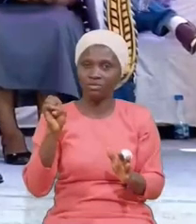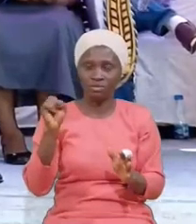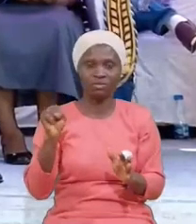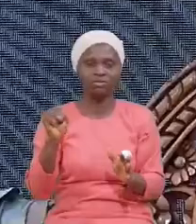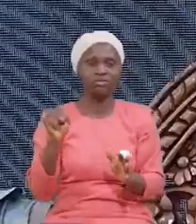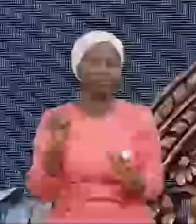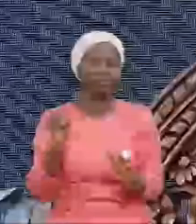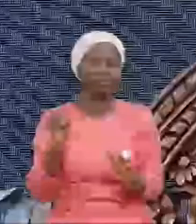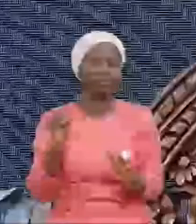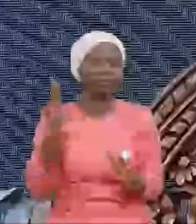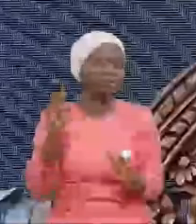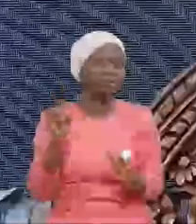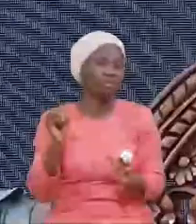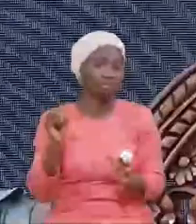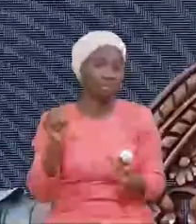Comment devenir héros?